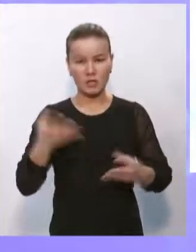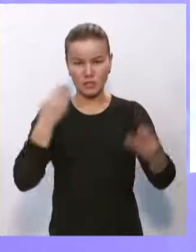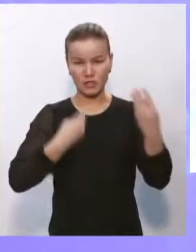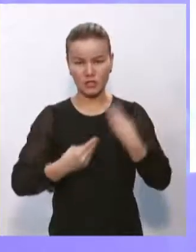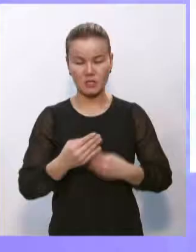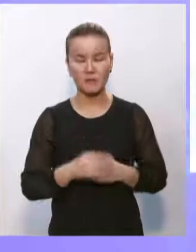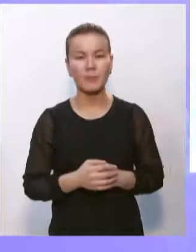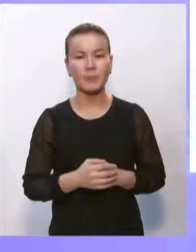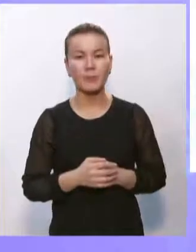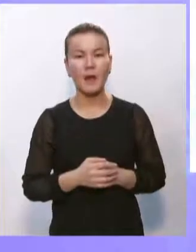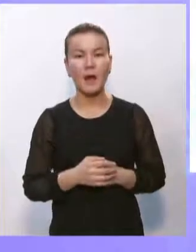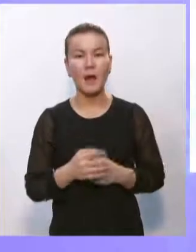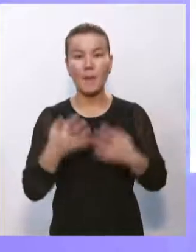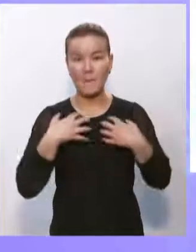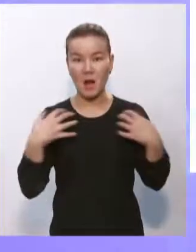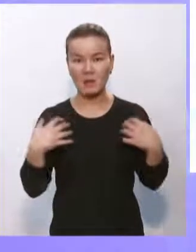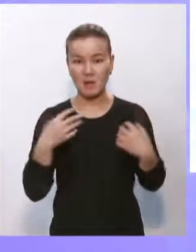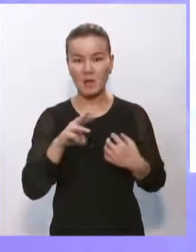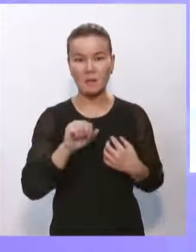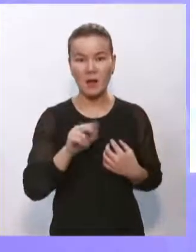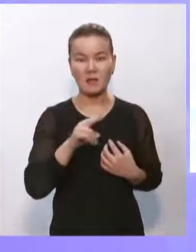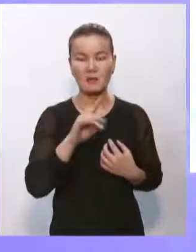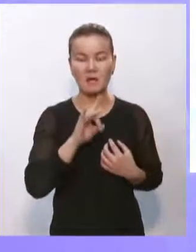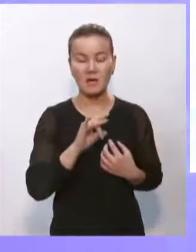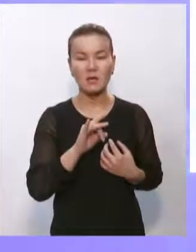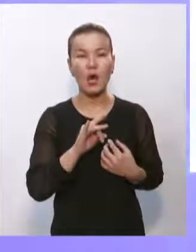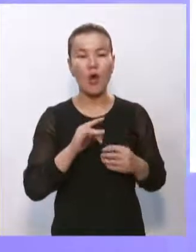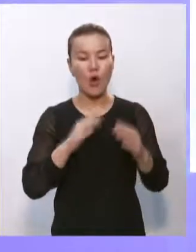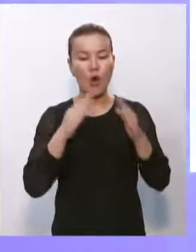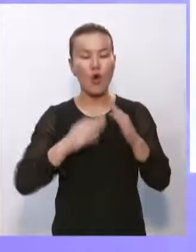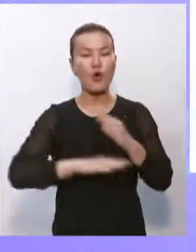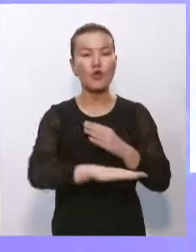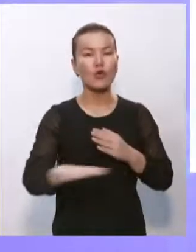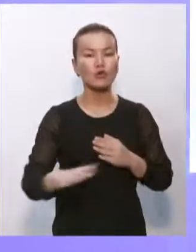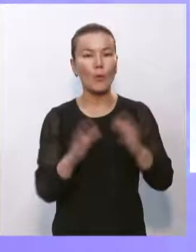Малдар короодо багылат. Малдар короодо багылат.